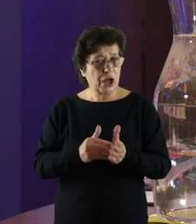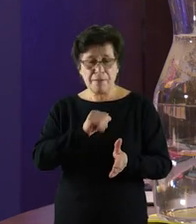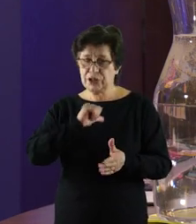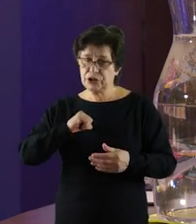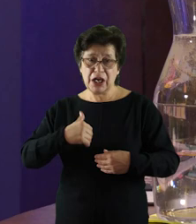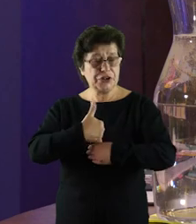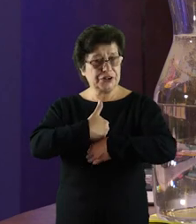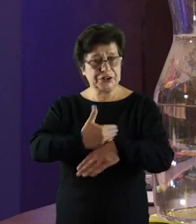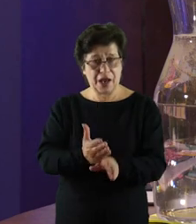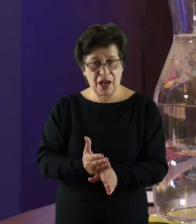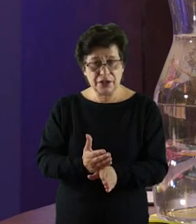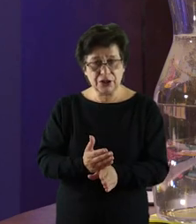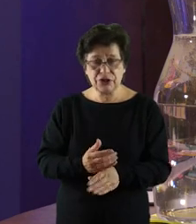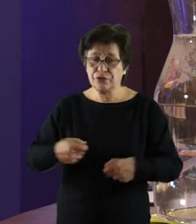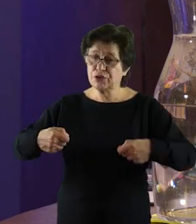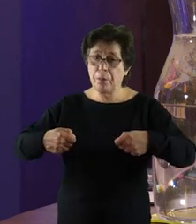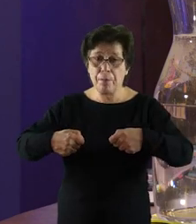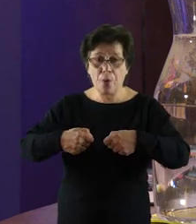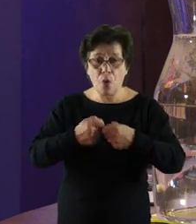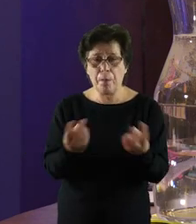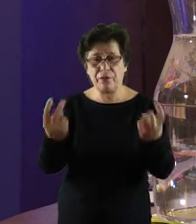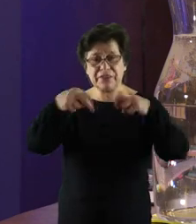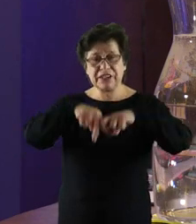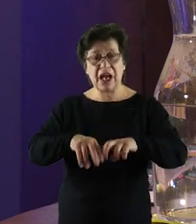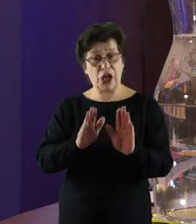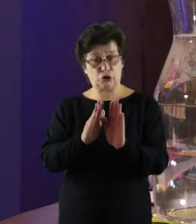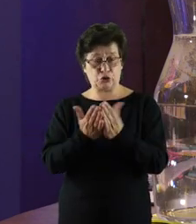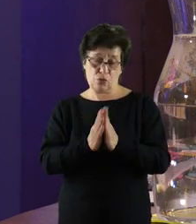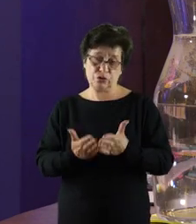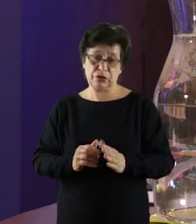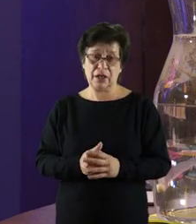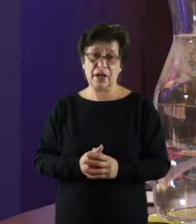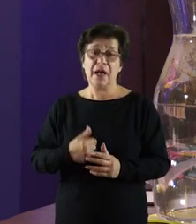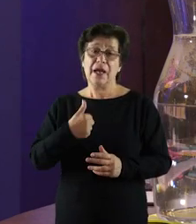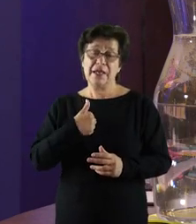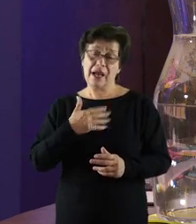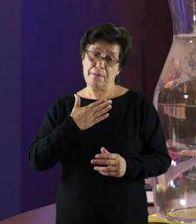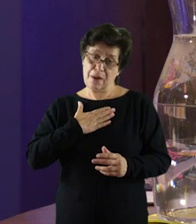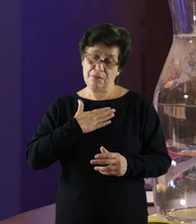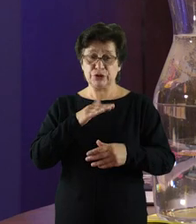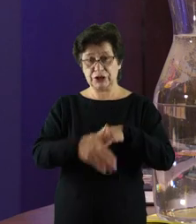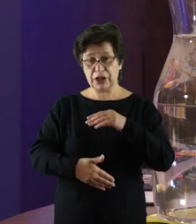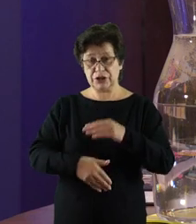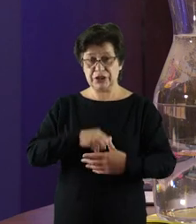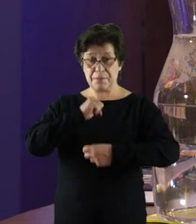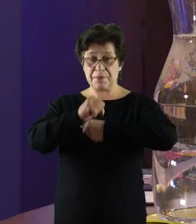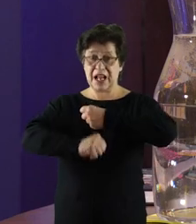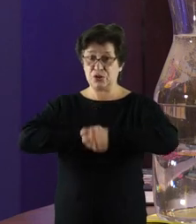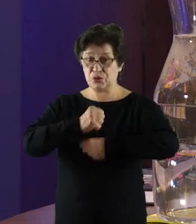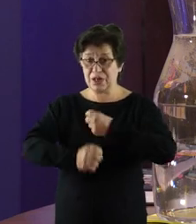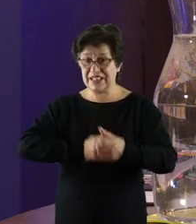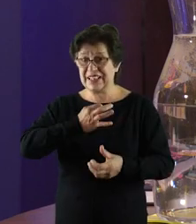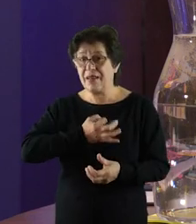nami współtworzą książkę, że dobrze jest znać świetnych ilustratorów. Ja mam szczęście, bo pracuję z